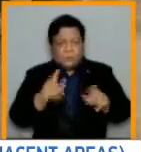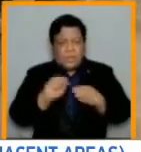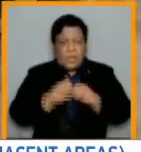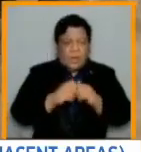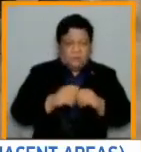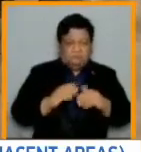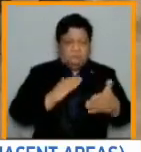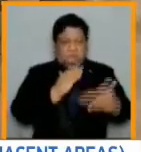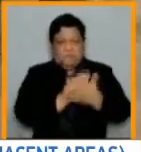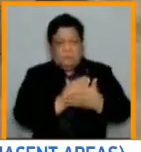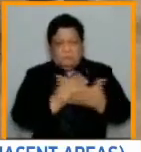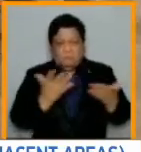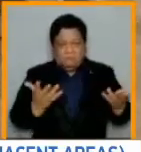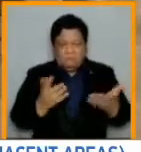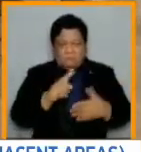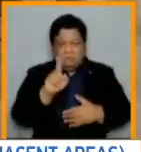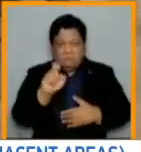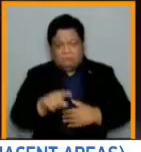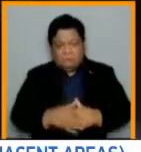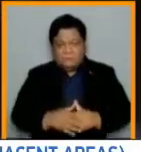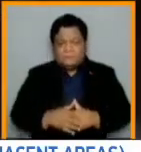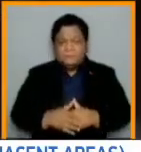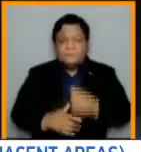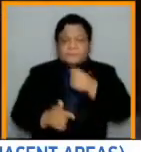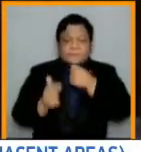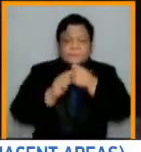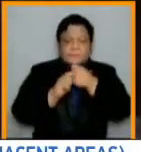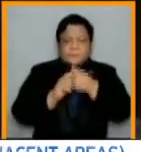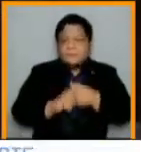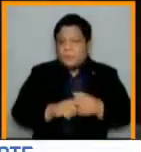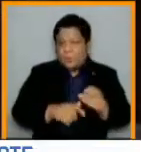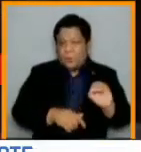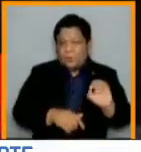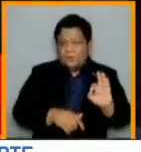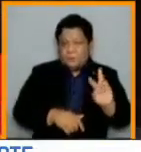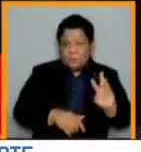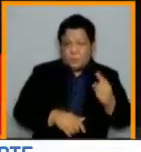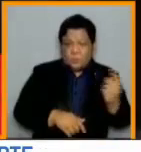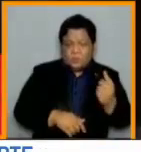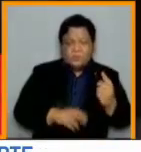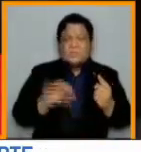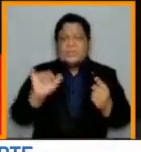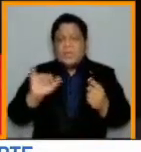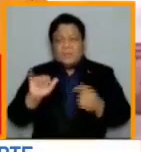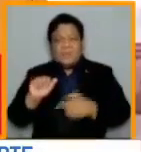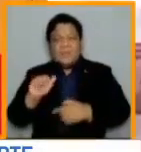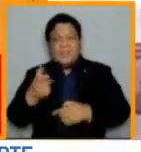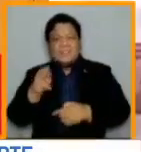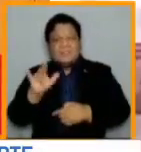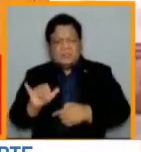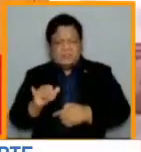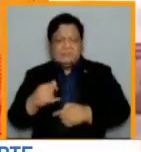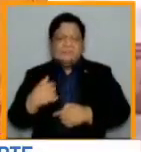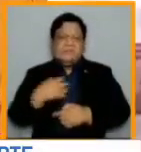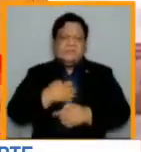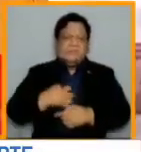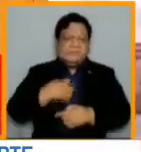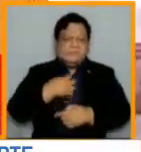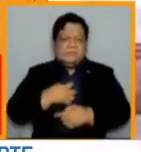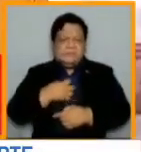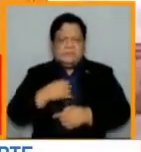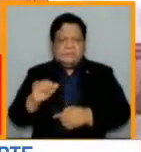mga OFW ang apektado ng deployment ban, pati recruitment agencies umaaray na. Bagsak sir,